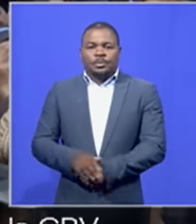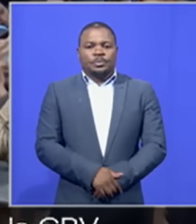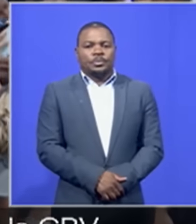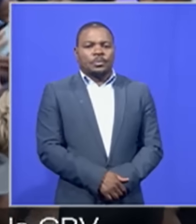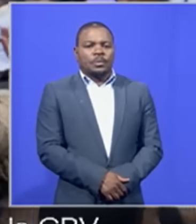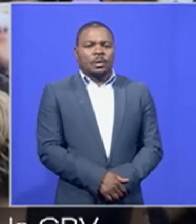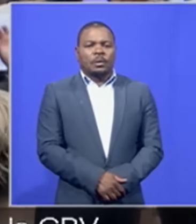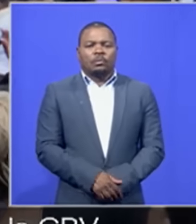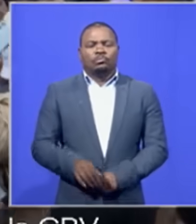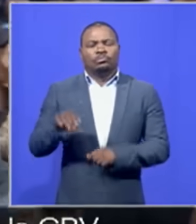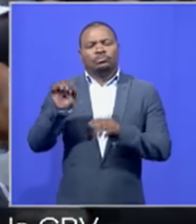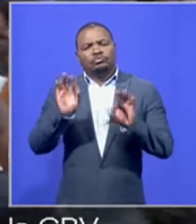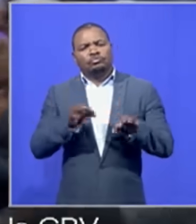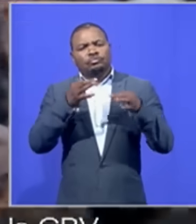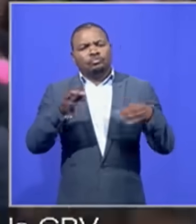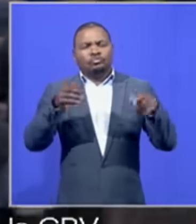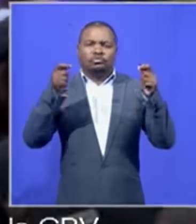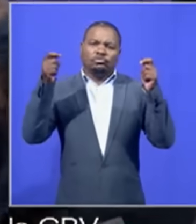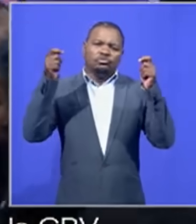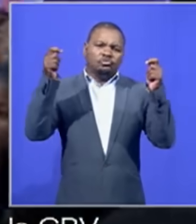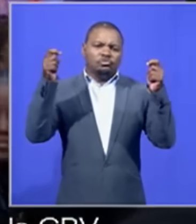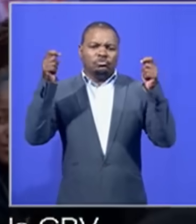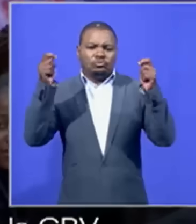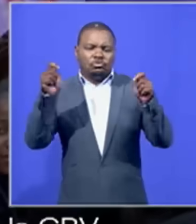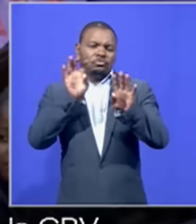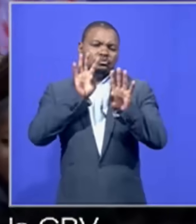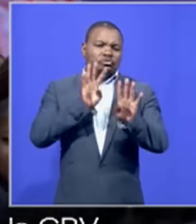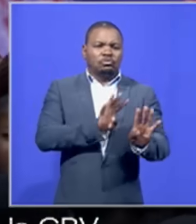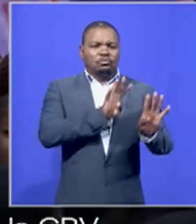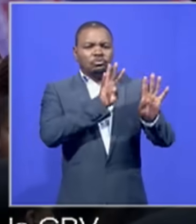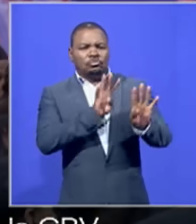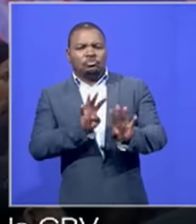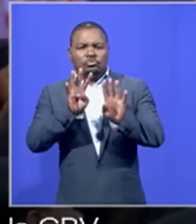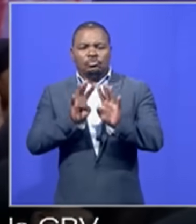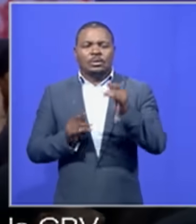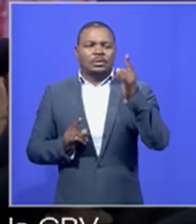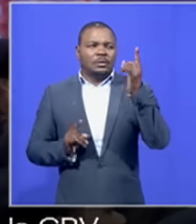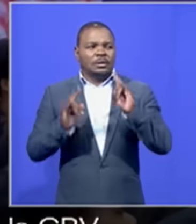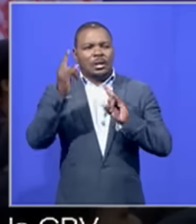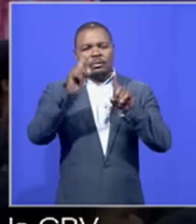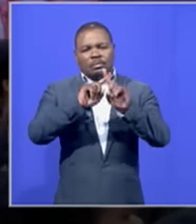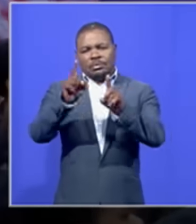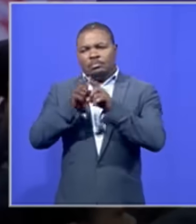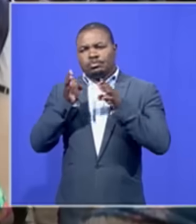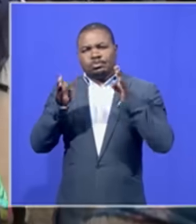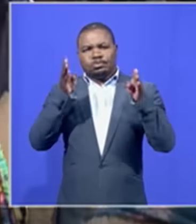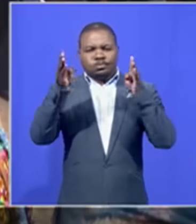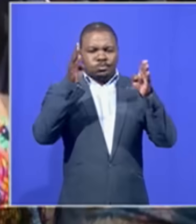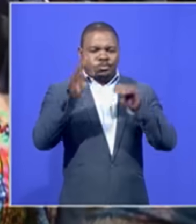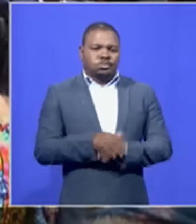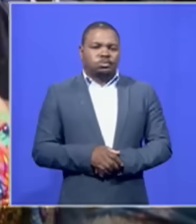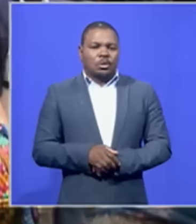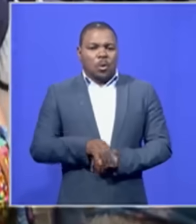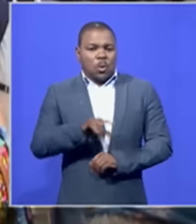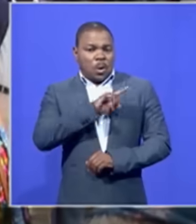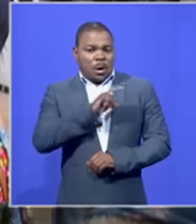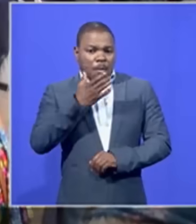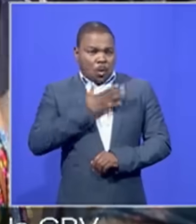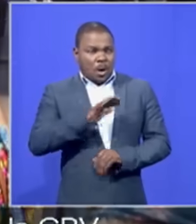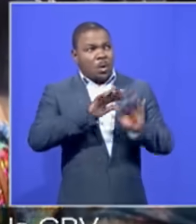Ba ne ba opela ba tsholeditse diplakate ba gwanti ba ne ba raletse ditoropokgolo go ralala naga ba leka go ngoka leitlho la